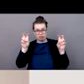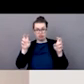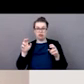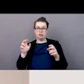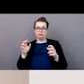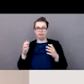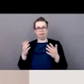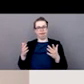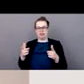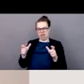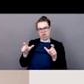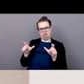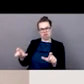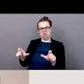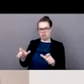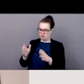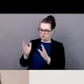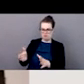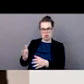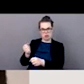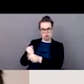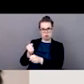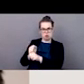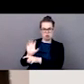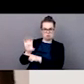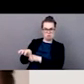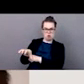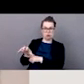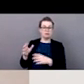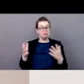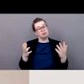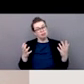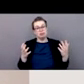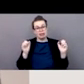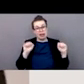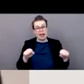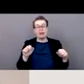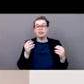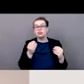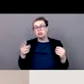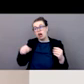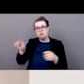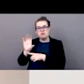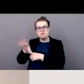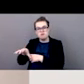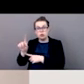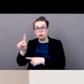réponses l'esclavage moderne a eu lieu à cause de la discrimination plusieurs victimes ont été discriminées à cause du genre